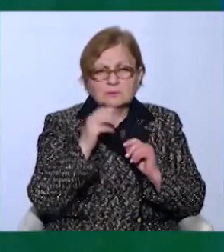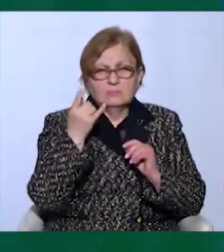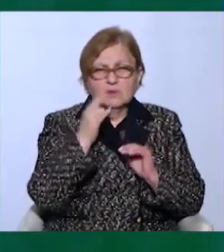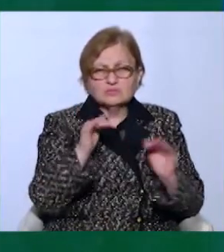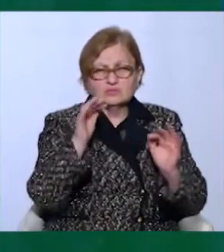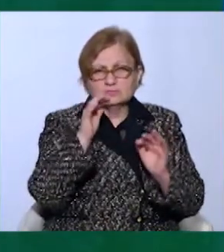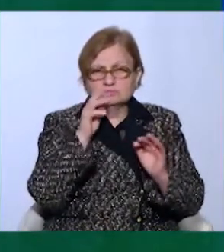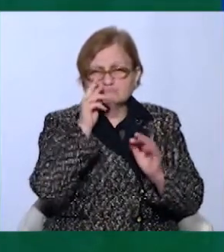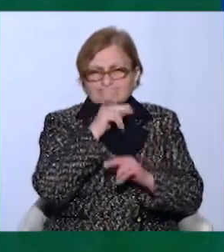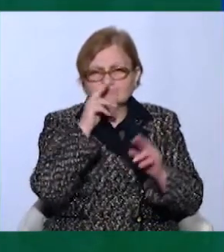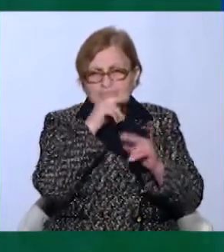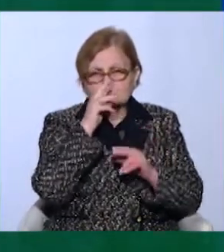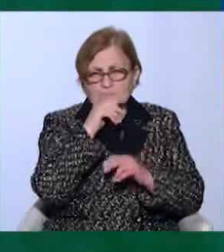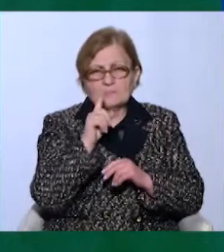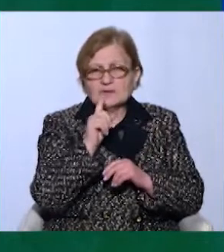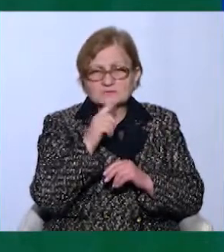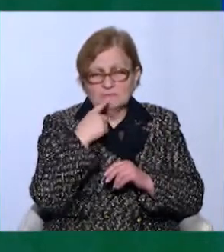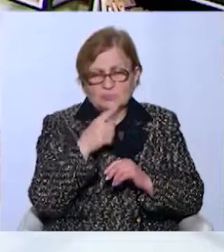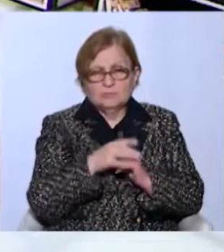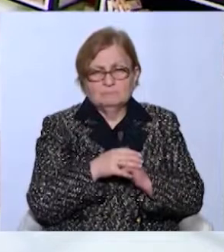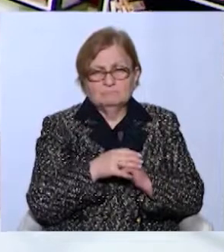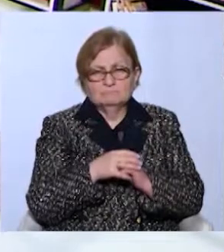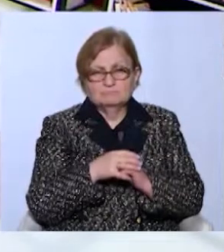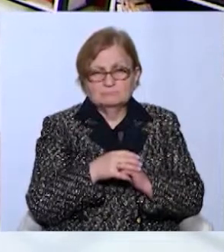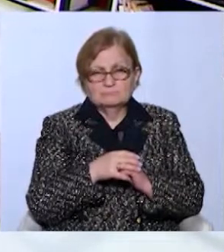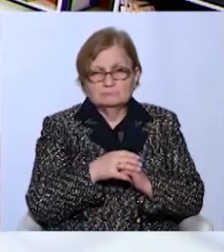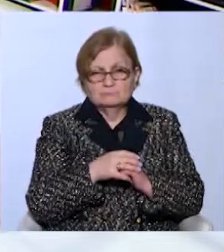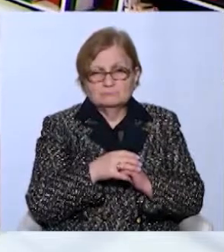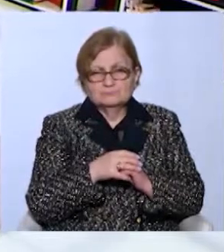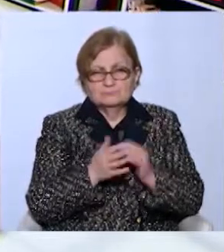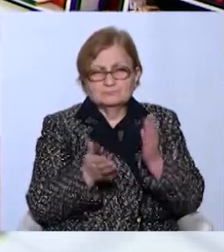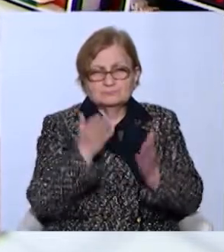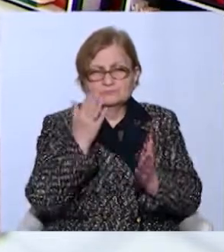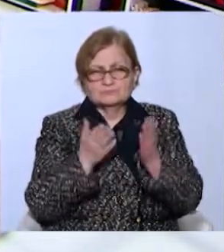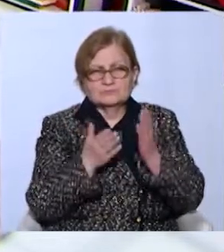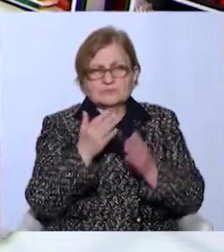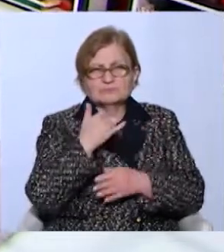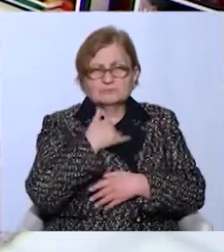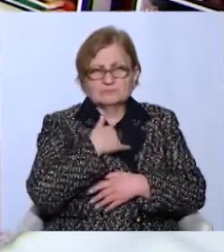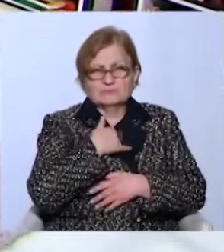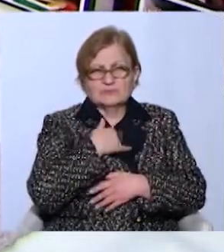ეშლებათ აი რას ვამბობ მე დავუშვათ მე მაქს 100 ლარი